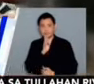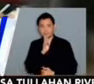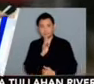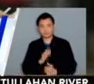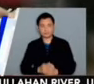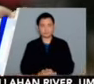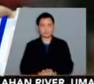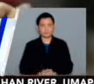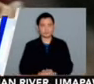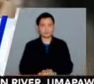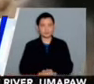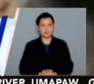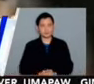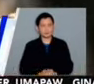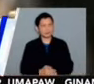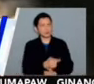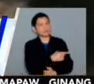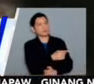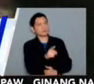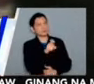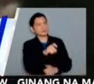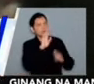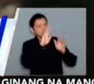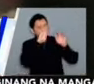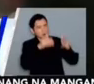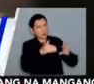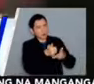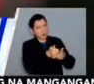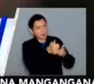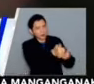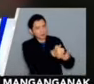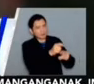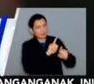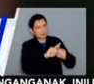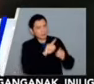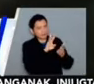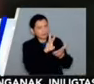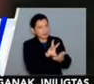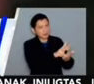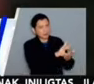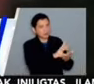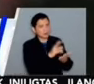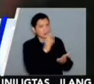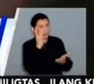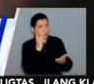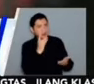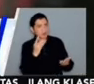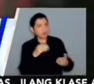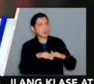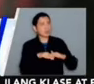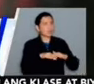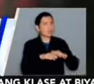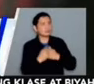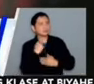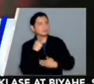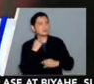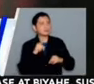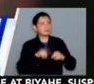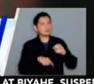mabuti doon sa mga areas na sa hanggang ngayon ay hindi pa natin may maipasok. So yun ang after, yun